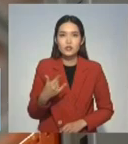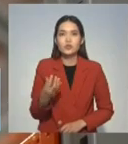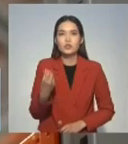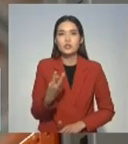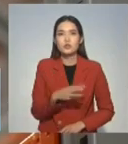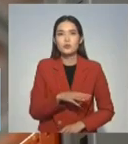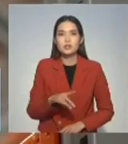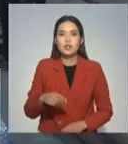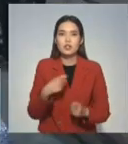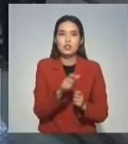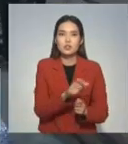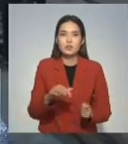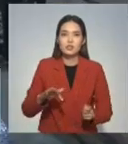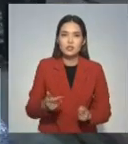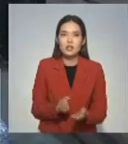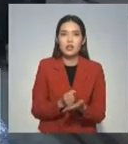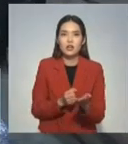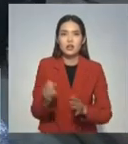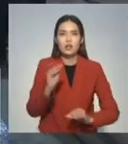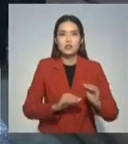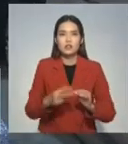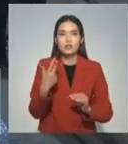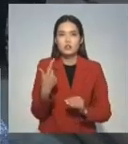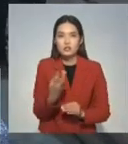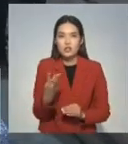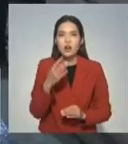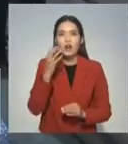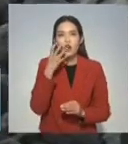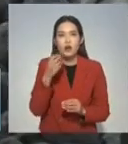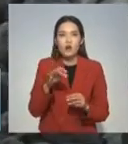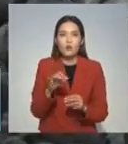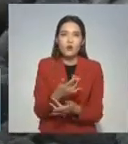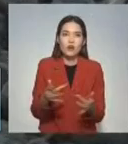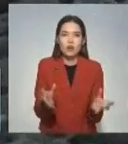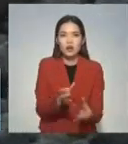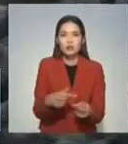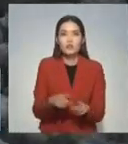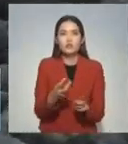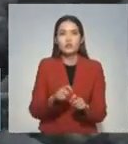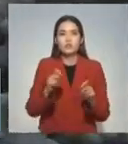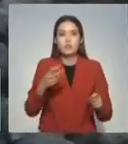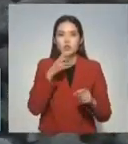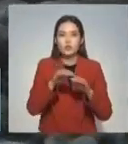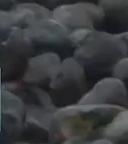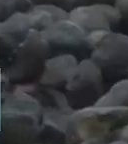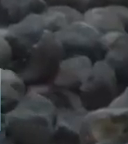3 миллиарда инвестиционных тенге направят на создание 3 овощехранилищ. Хотят открыть еще 2 тепличных комплекса.